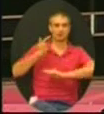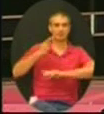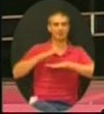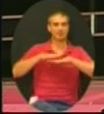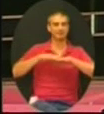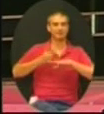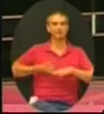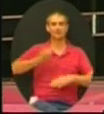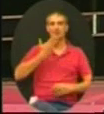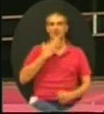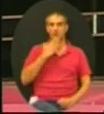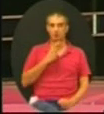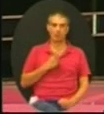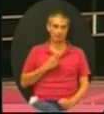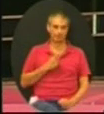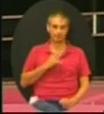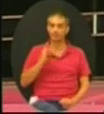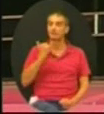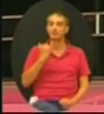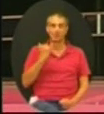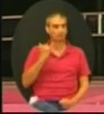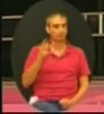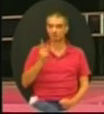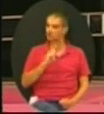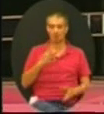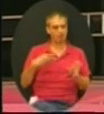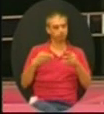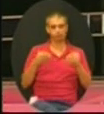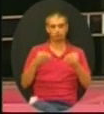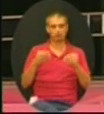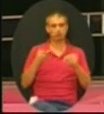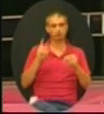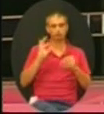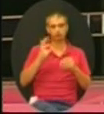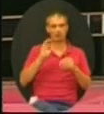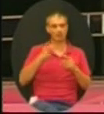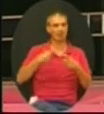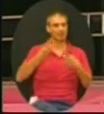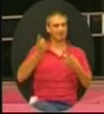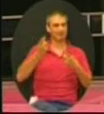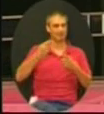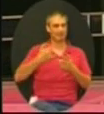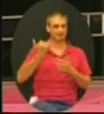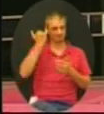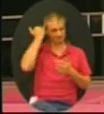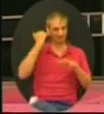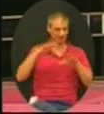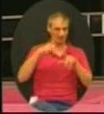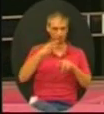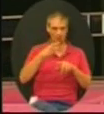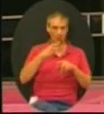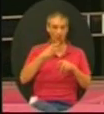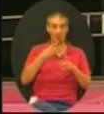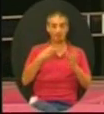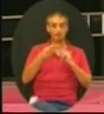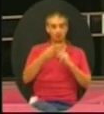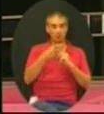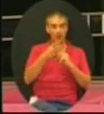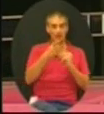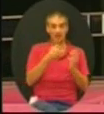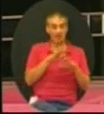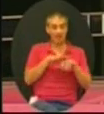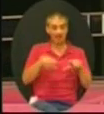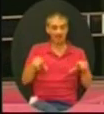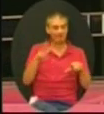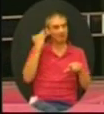בתפקידו כשר ירושלים. נכון, זה לא הפשרה של מנדלבליט. נכון, בפשרה של מנדלבליט, הרחבה